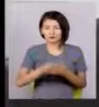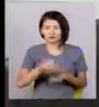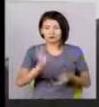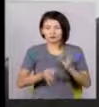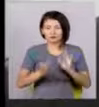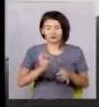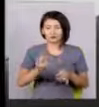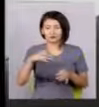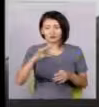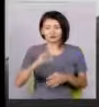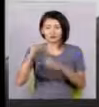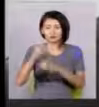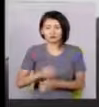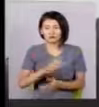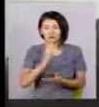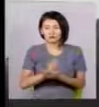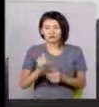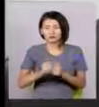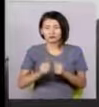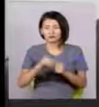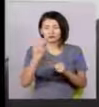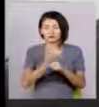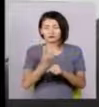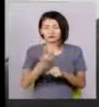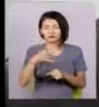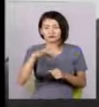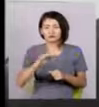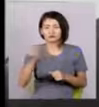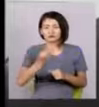өзіміздің кенттеріміз бар, төрт кенттерде осы